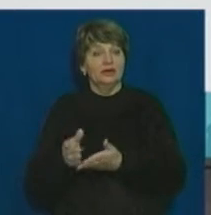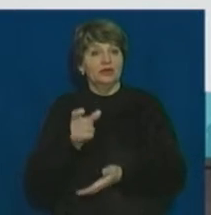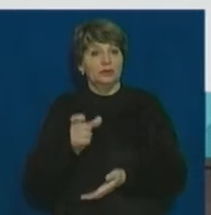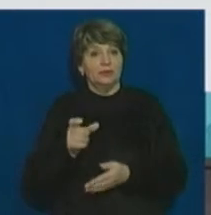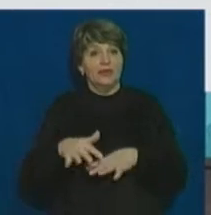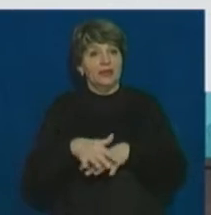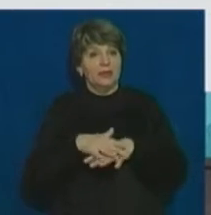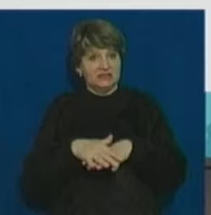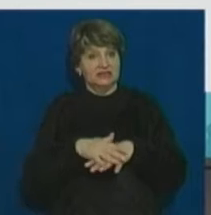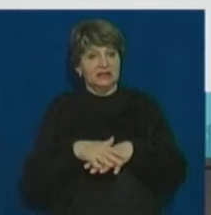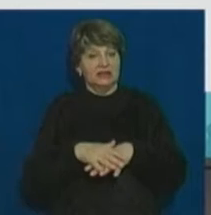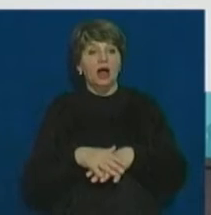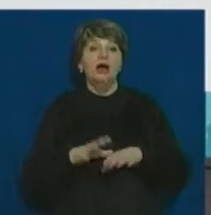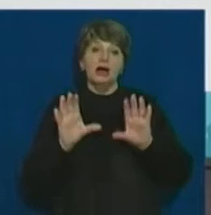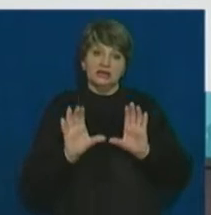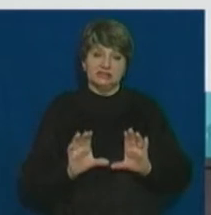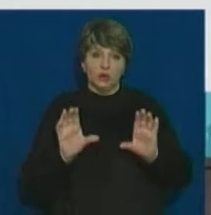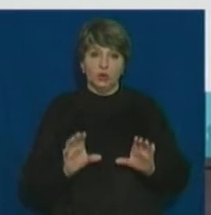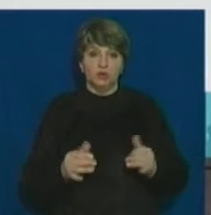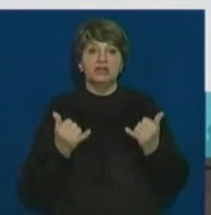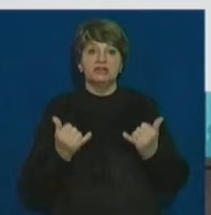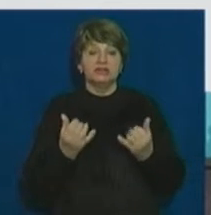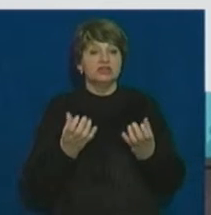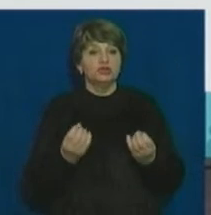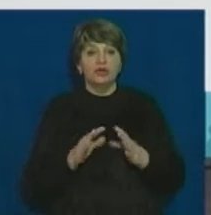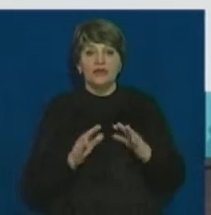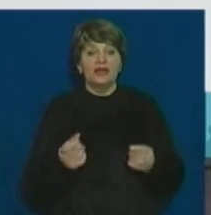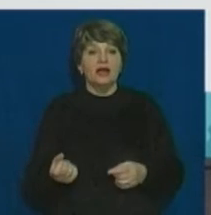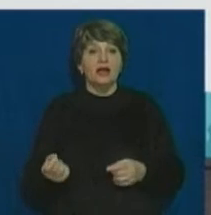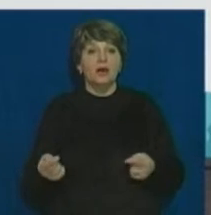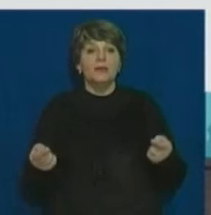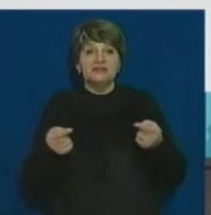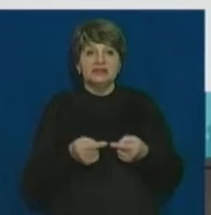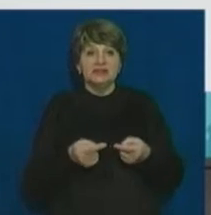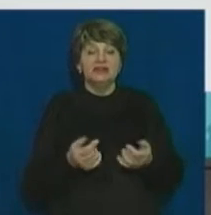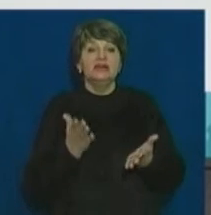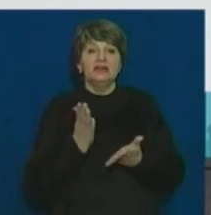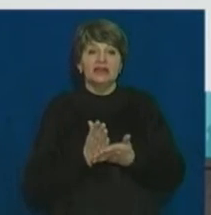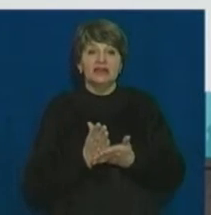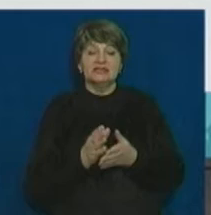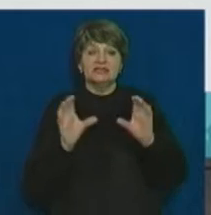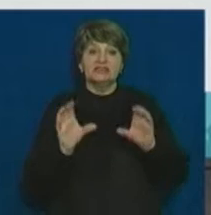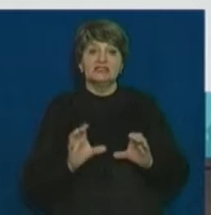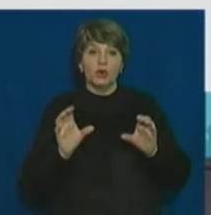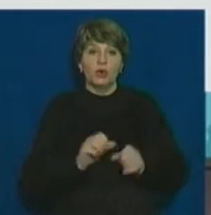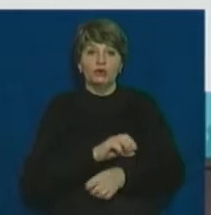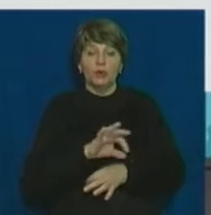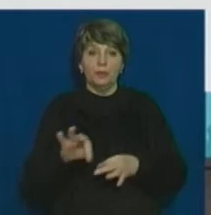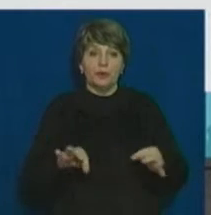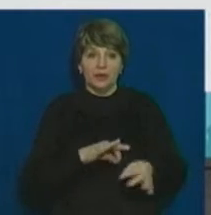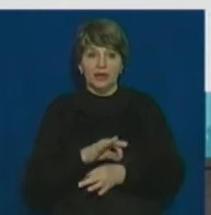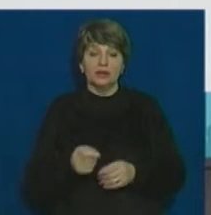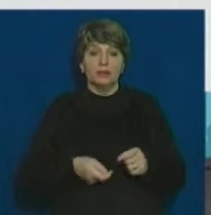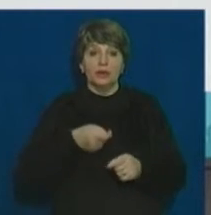безпосередньо. Але законом вона ще на сьогодні не визначена, і на сьогодні є законопроект, розроблений, поданий